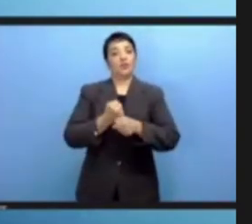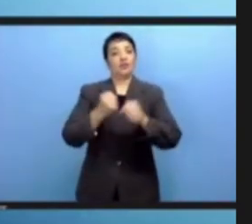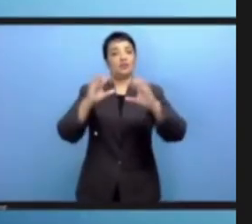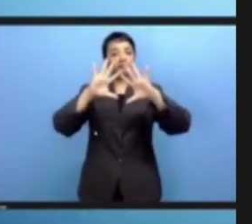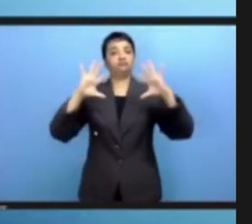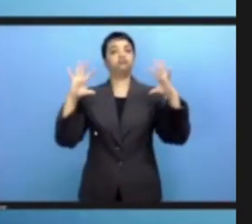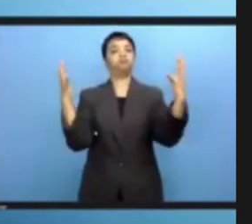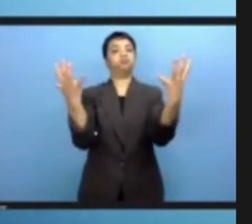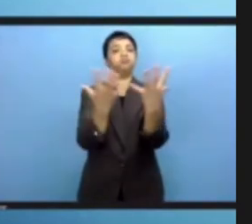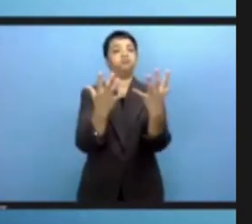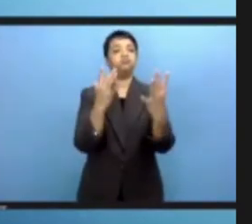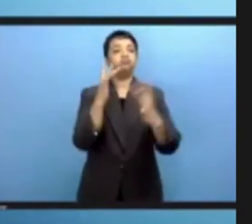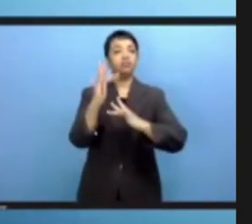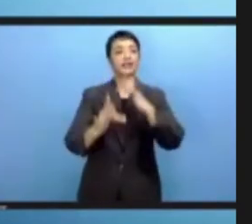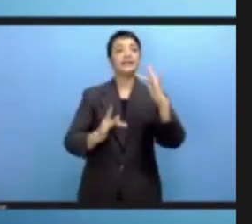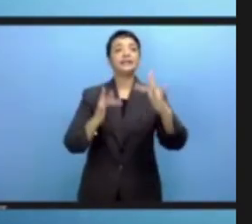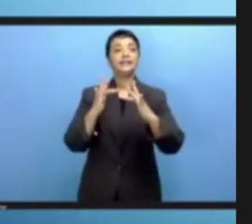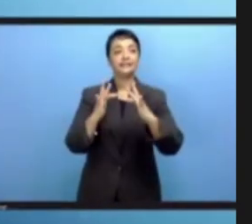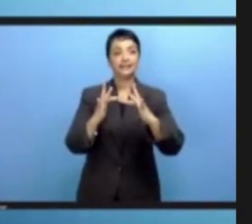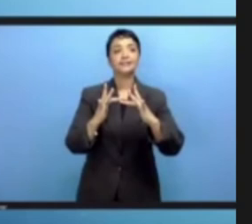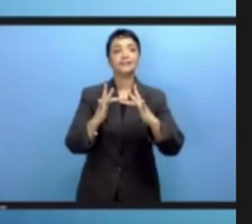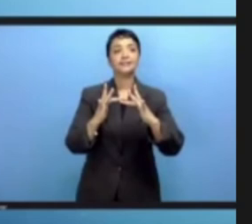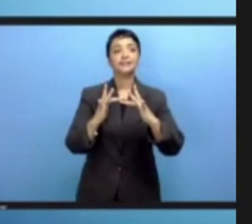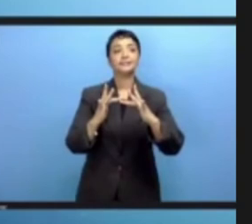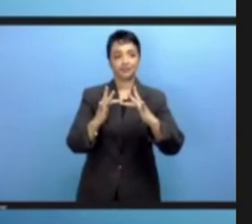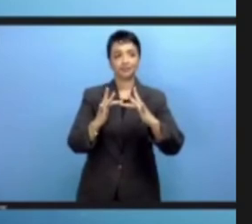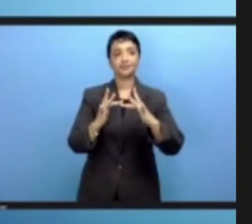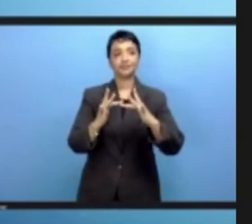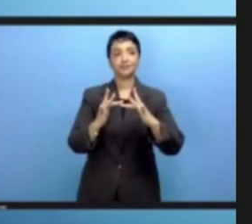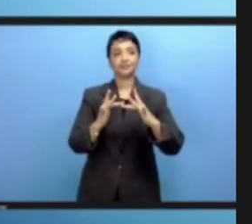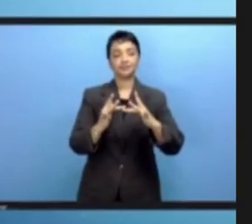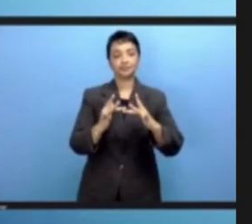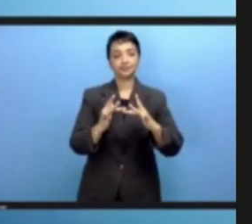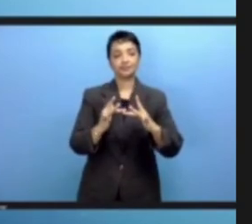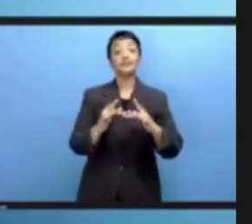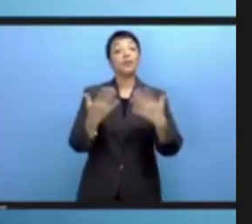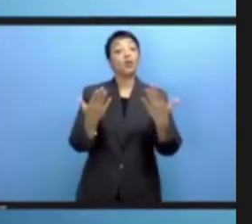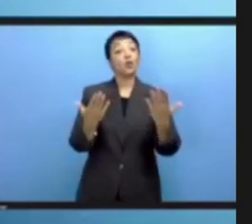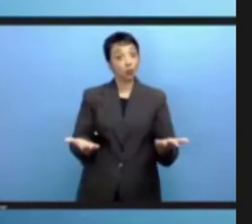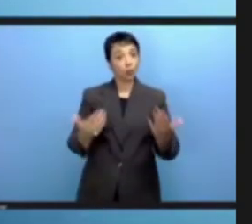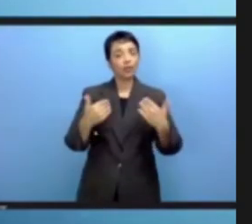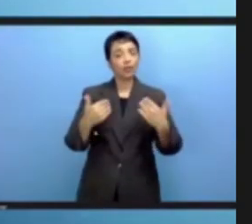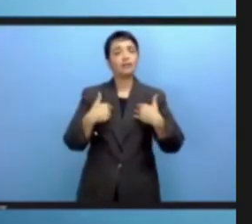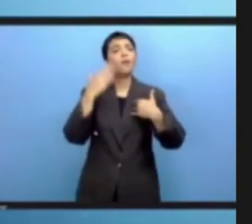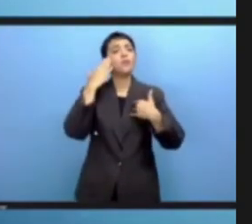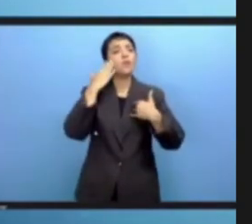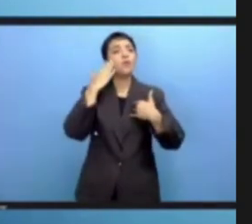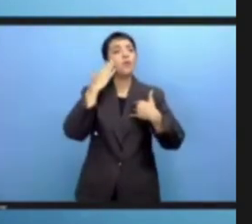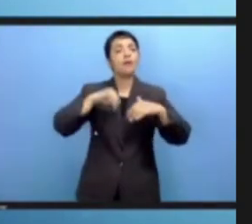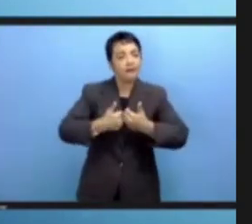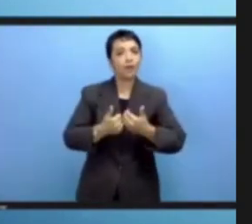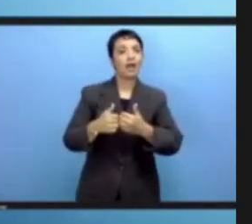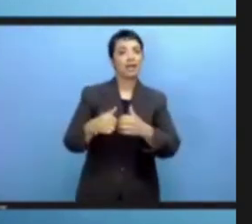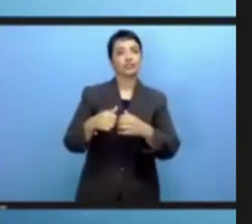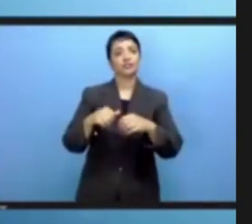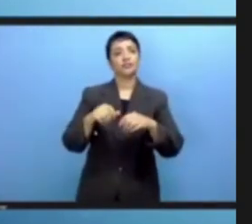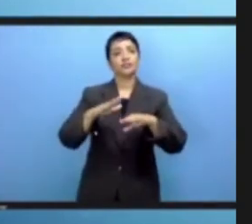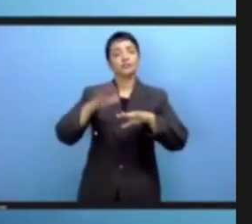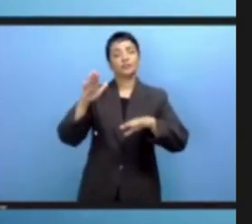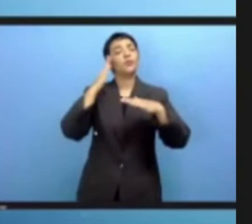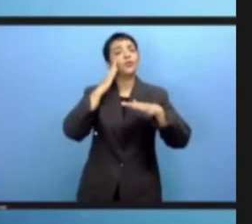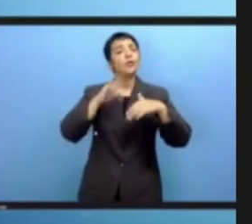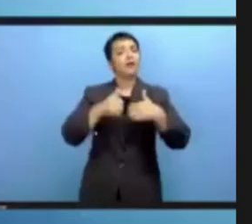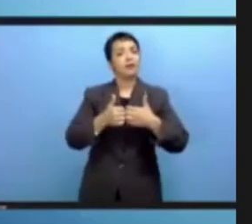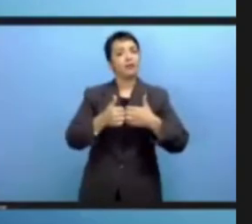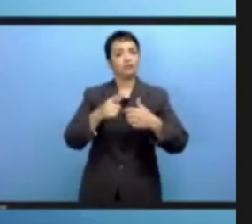Notre paysage numérique évolue rapidement, nous permet de générer d'énormes volume de données, mais il